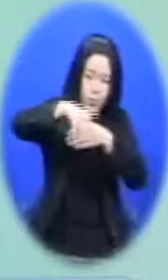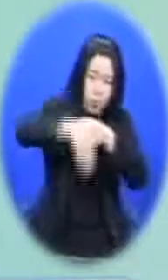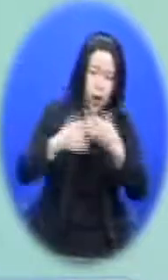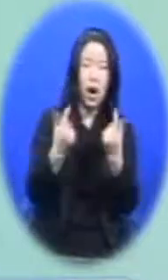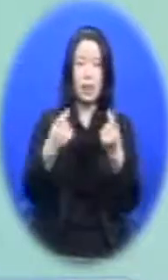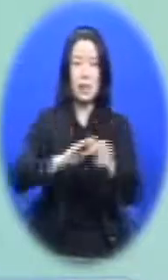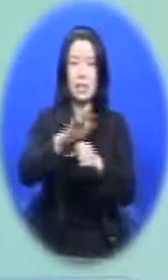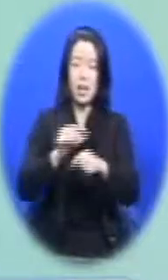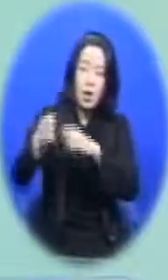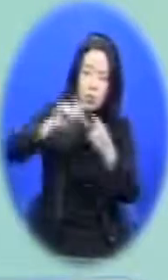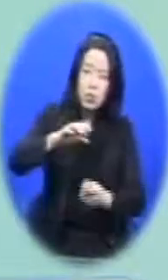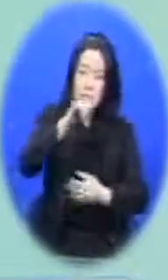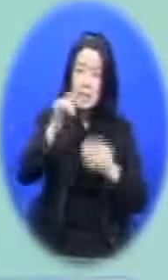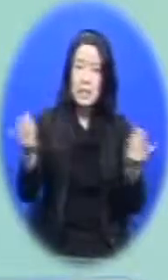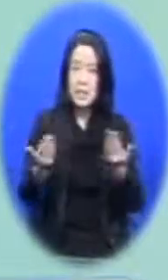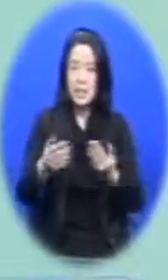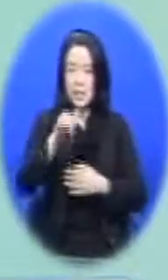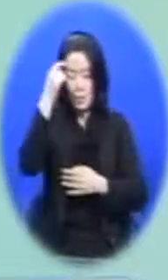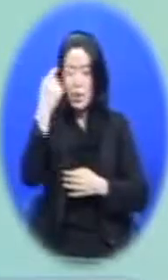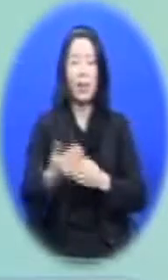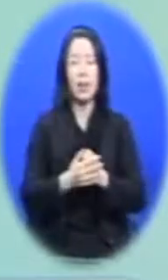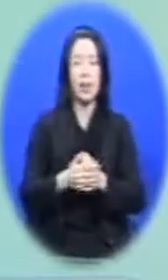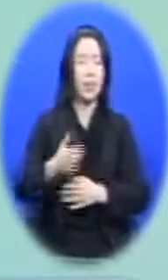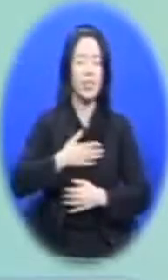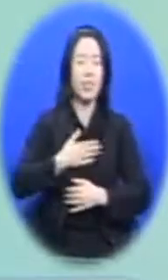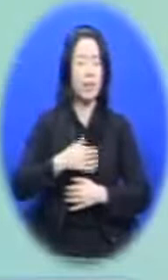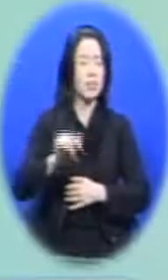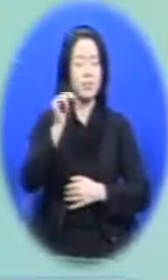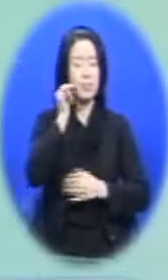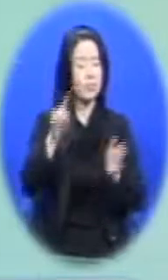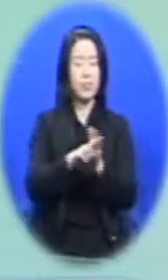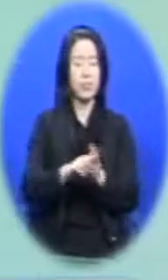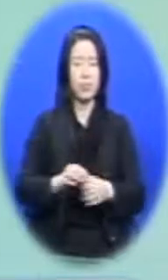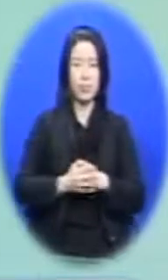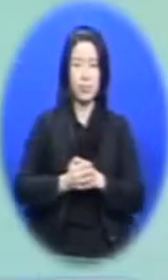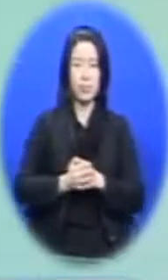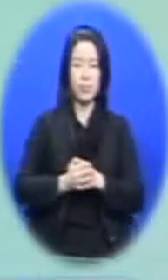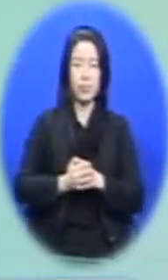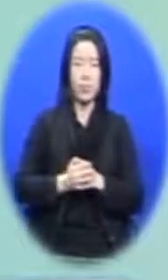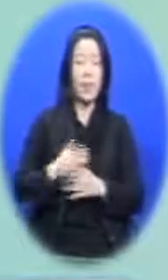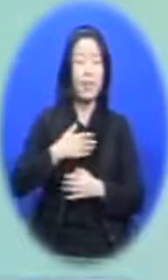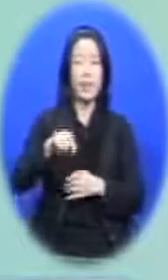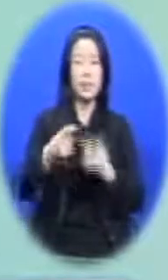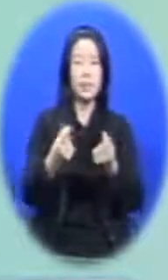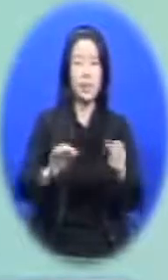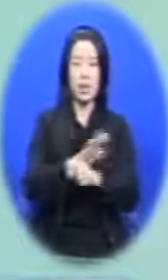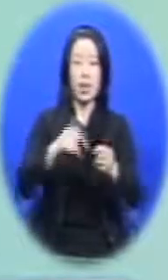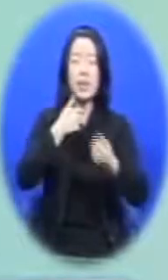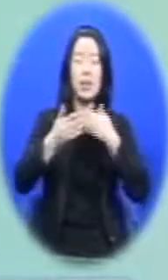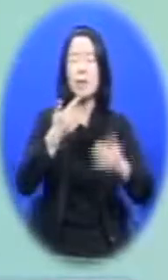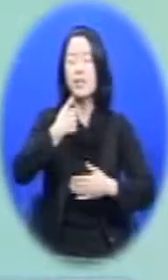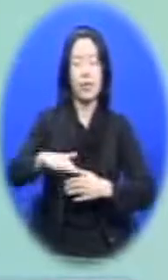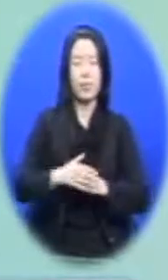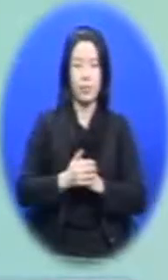사랑이 부어지는 일이 진짜 있습니까? 나는 못 믿겠습니다. 나는 그런 사랑을 경험해 본 적이